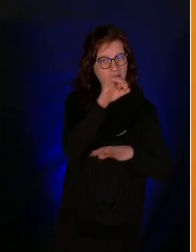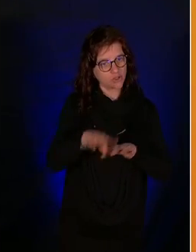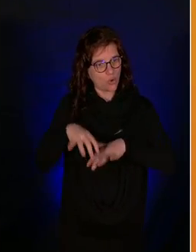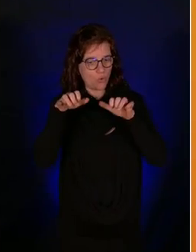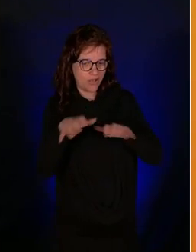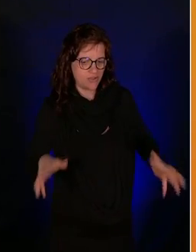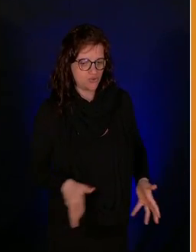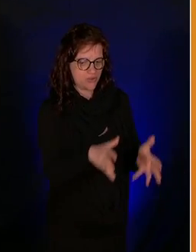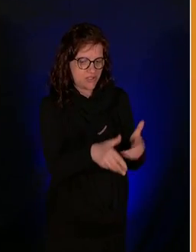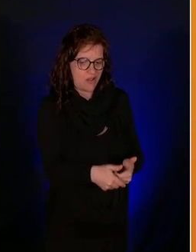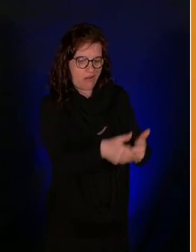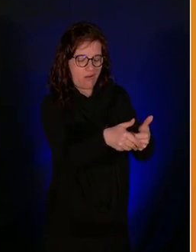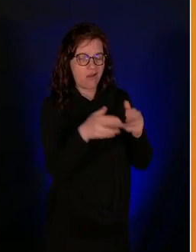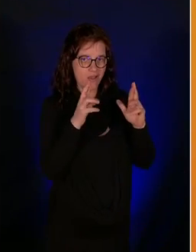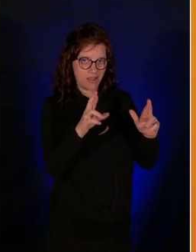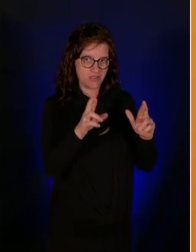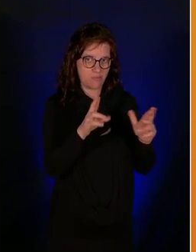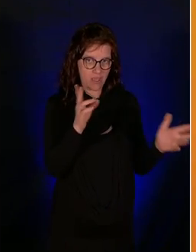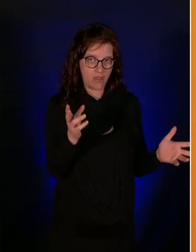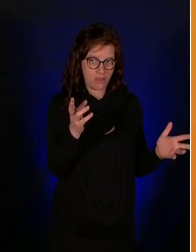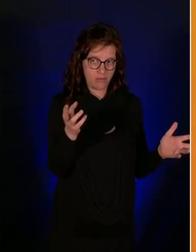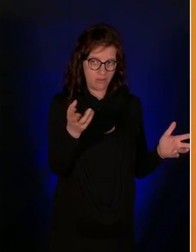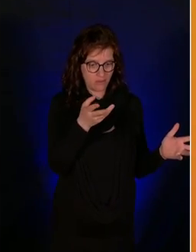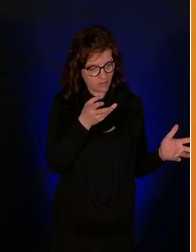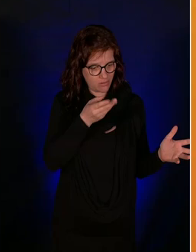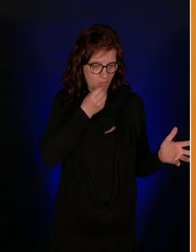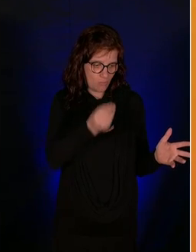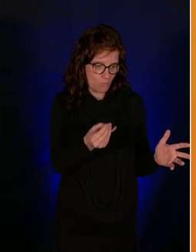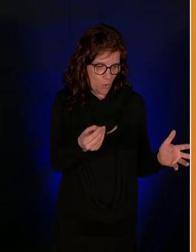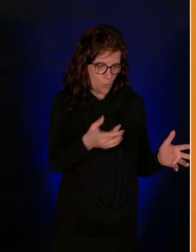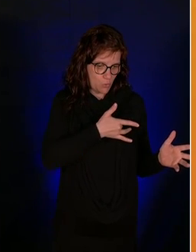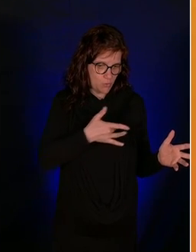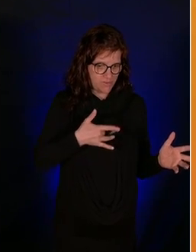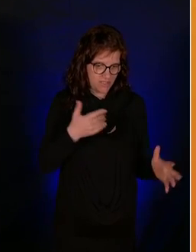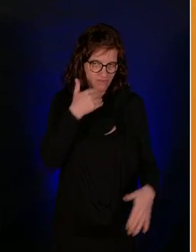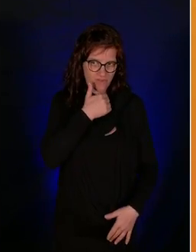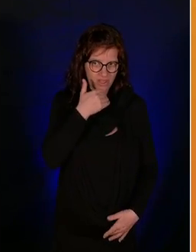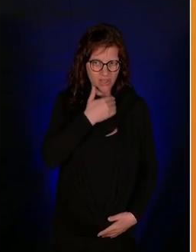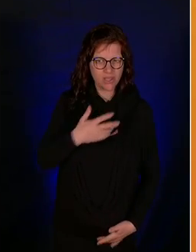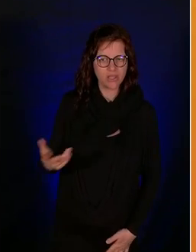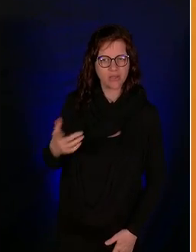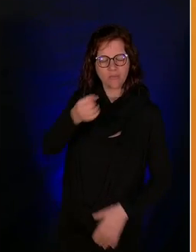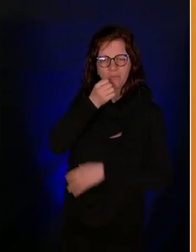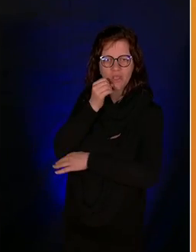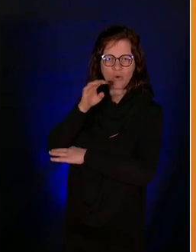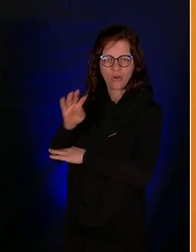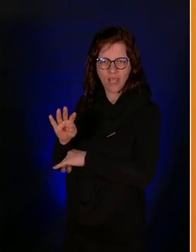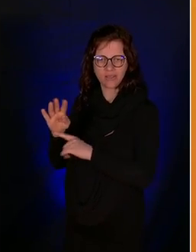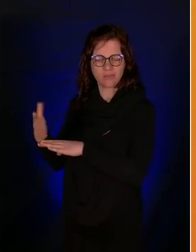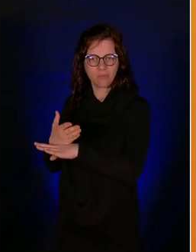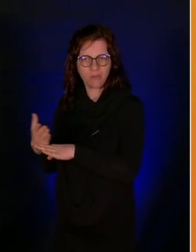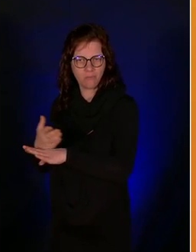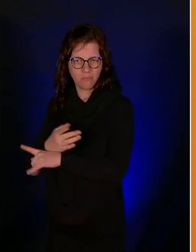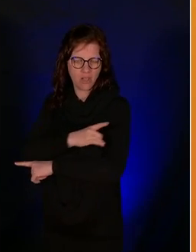congrès en espérant un rétablissement rapide. Donc Kevin Delroche se prépare au micro 4 et la parole à Cathy Bouvet au